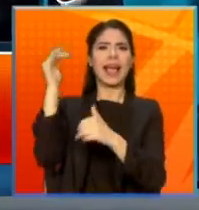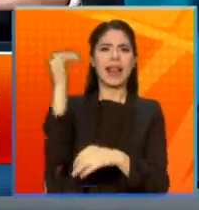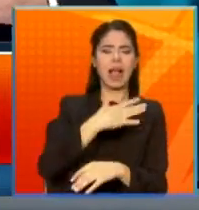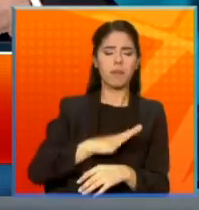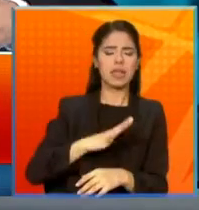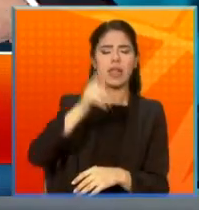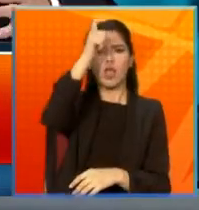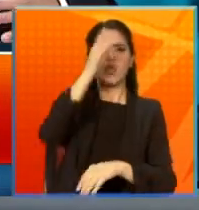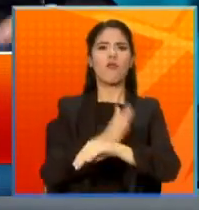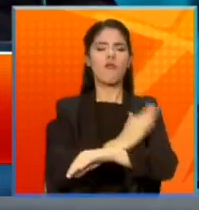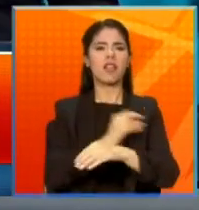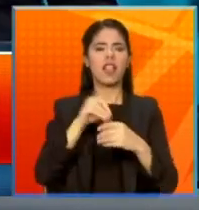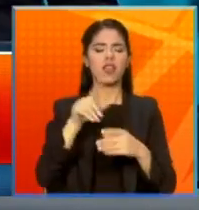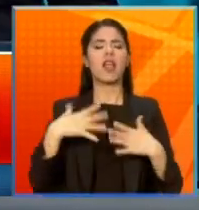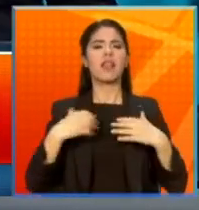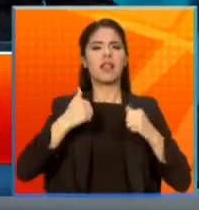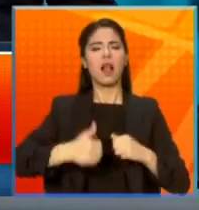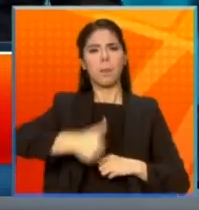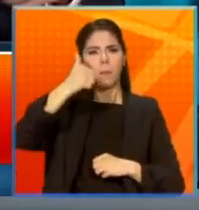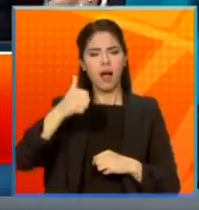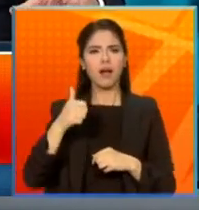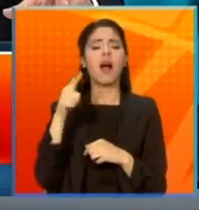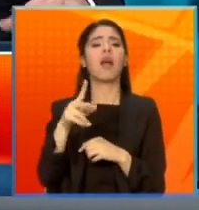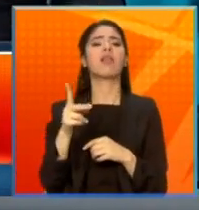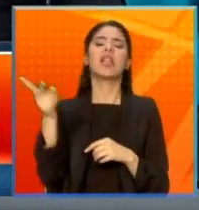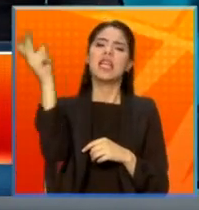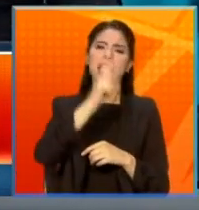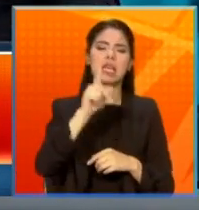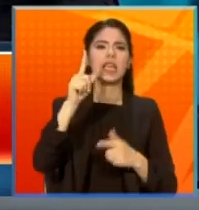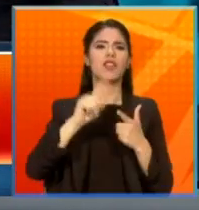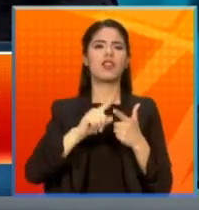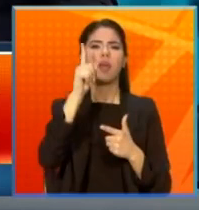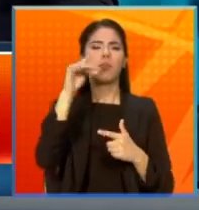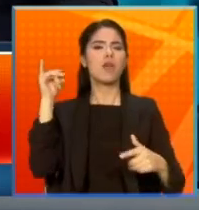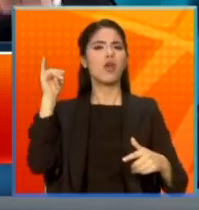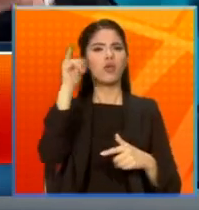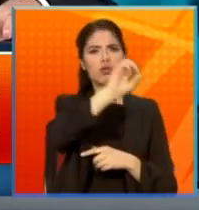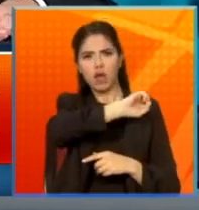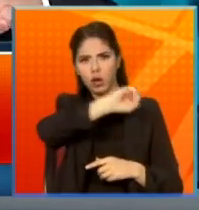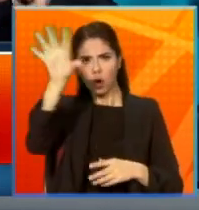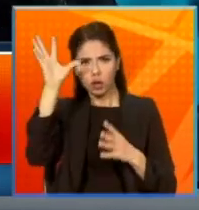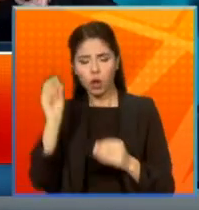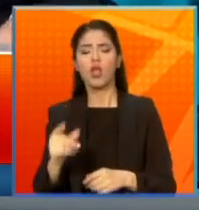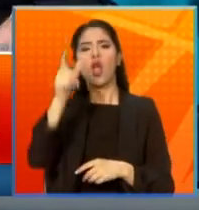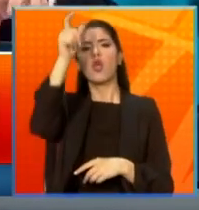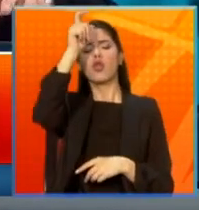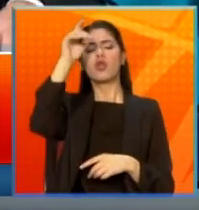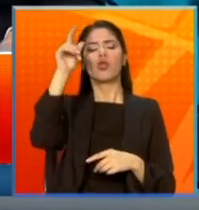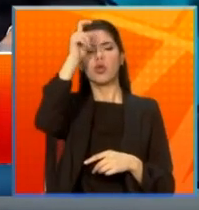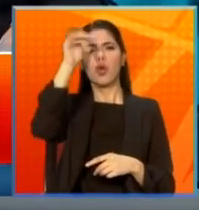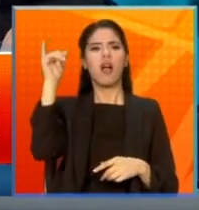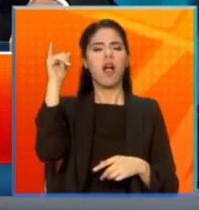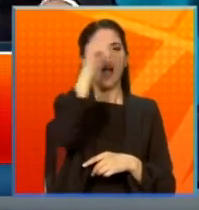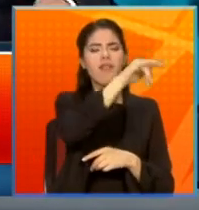için Sağlık Bakanlığı düğmeye bastı. Bu sabah Çin'in ardından ikinci bir tahliye operasyonu için İran'a uçak gitti. Türk Hava Yolları uçağı 132 yolcu ve